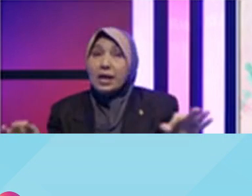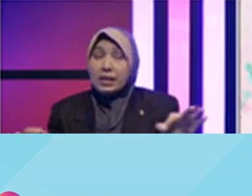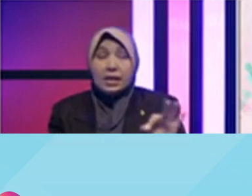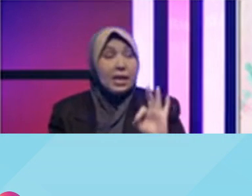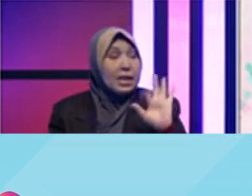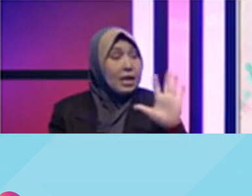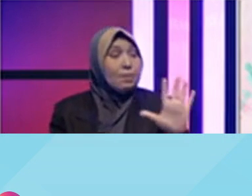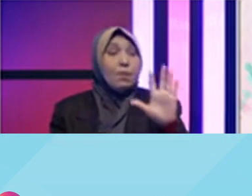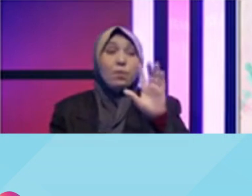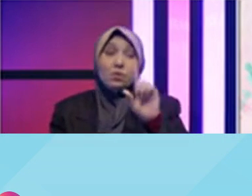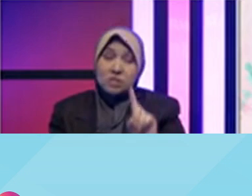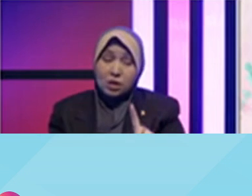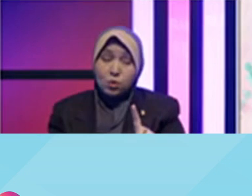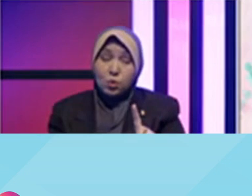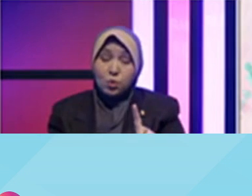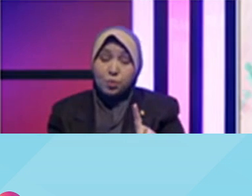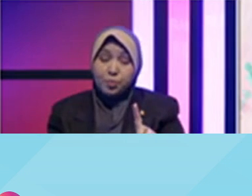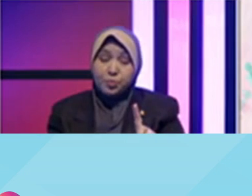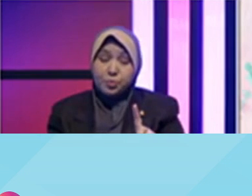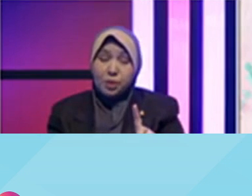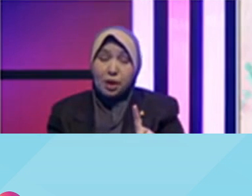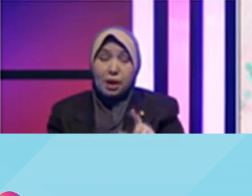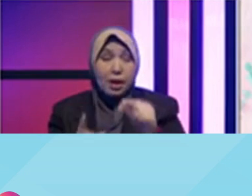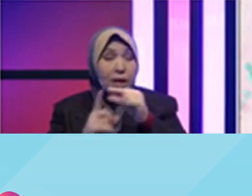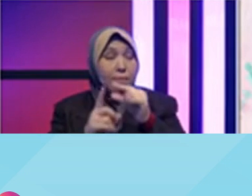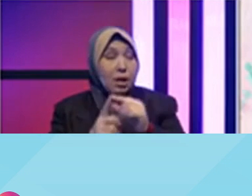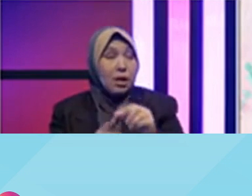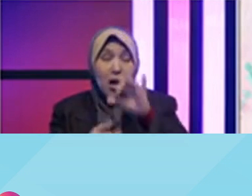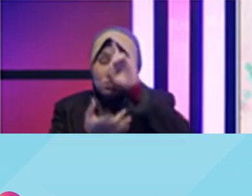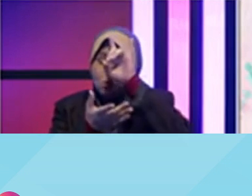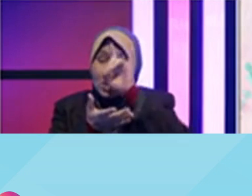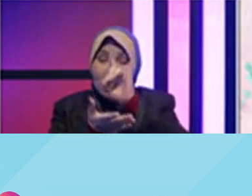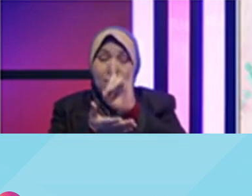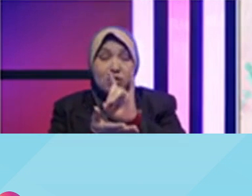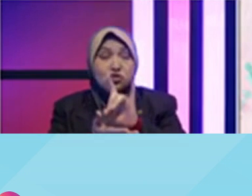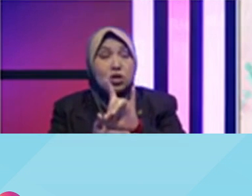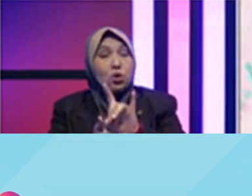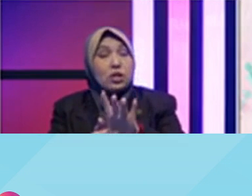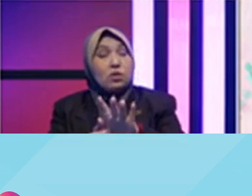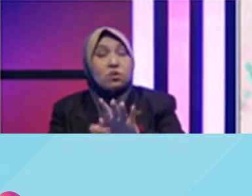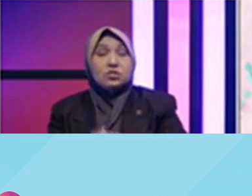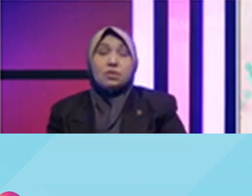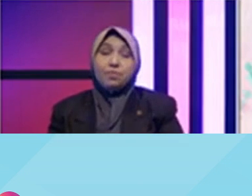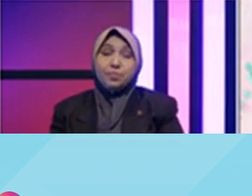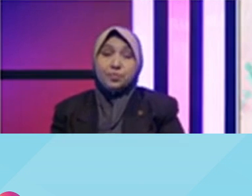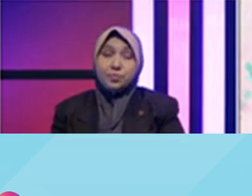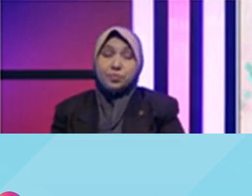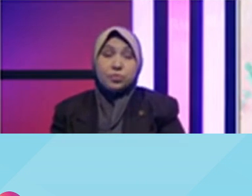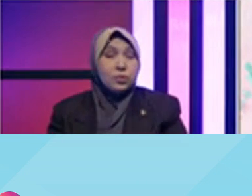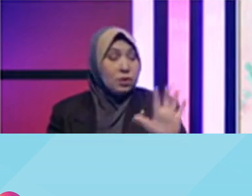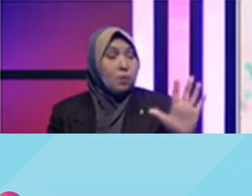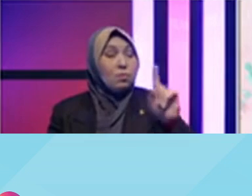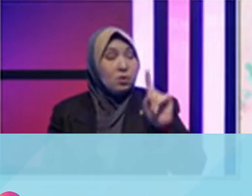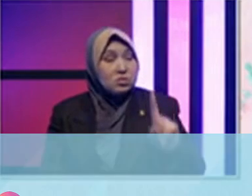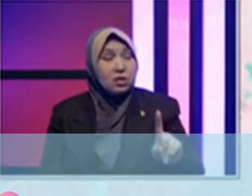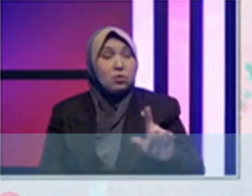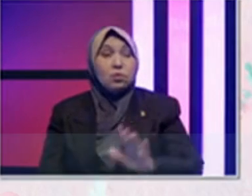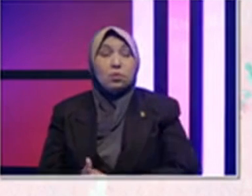ke-51 yaitu kalimarau Billahi minas syaiton nirojim 51